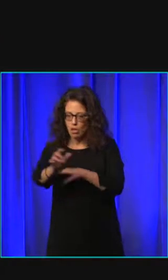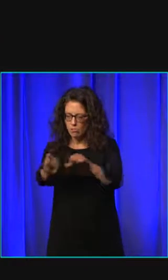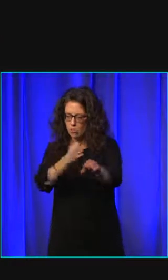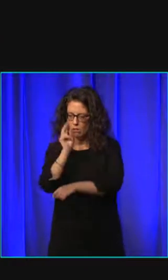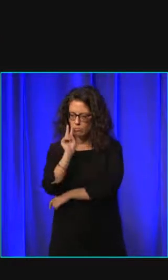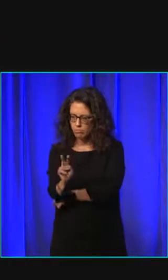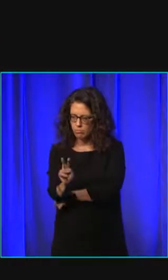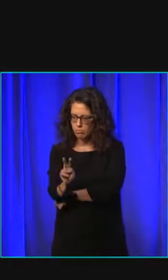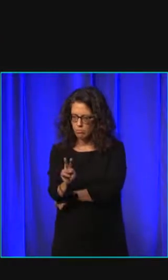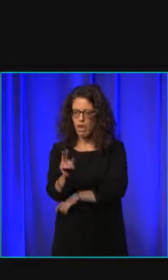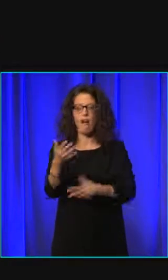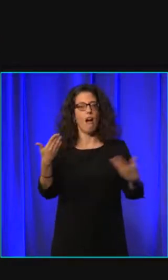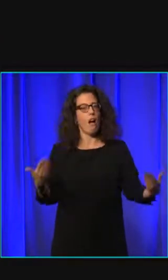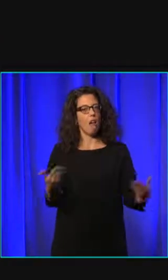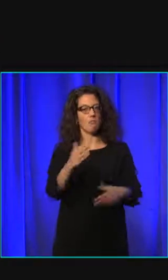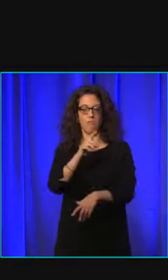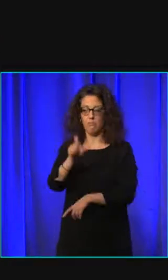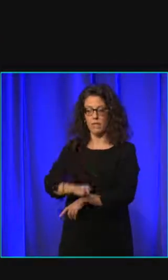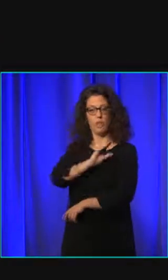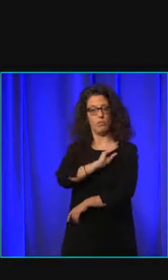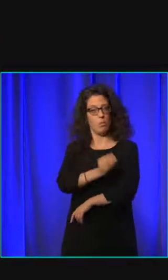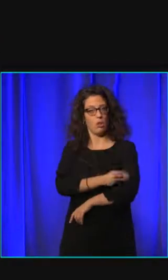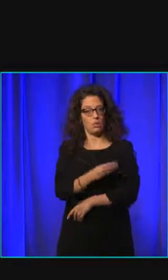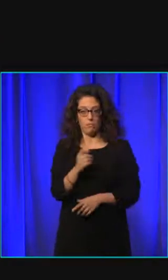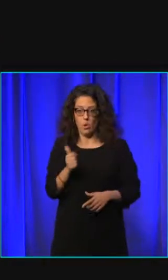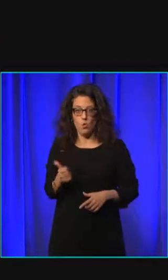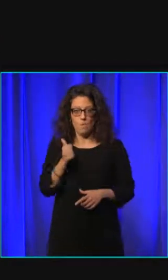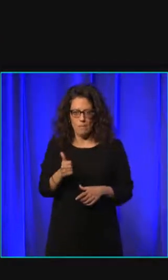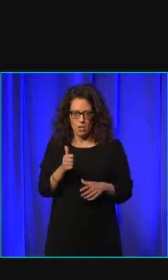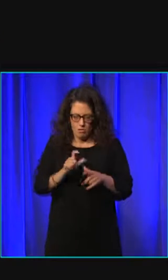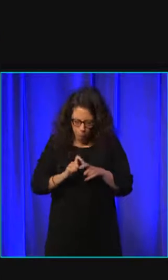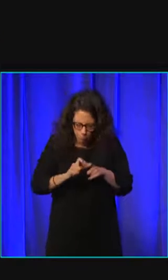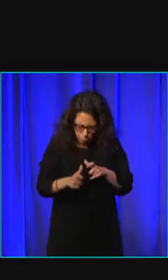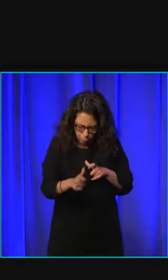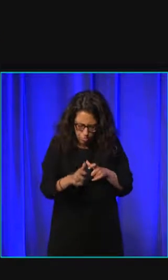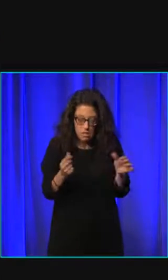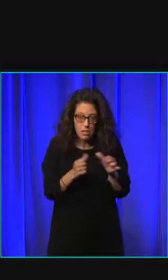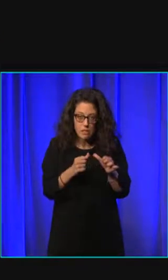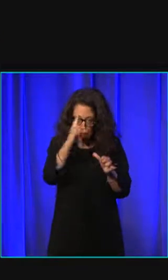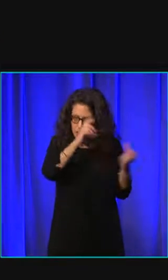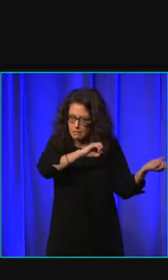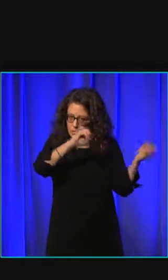que l'athlète est engagé dans un processus de simulation motrice.